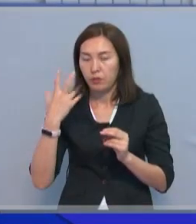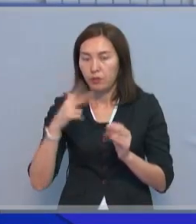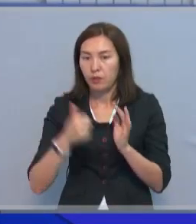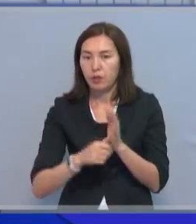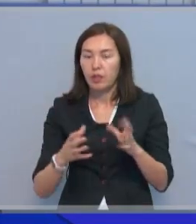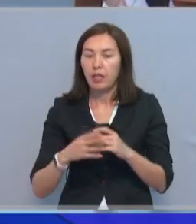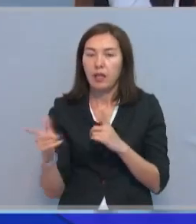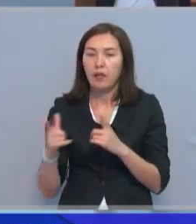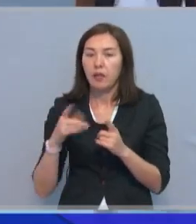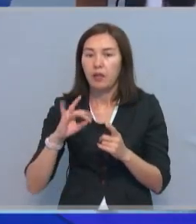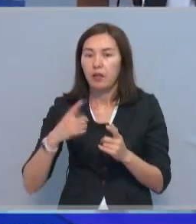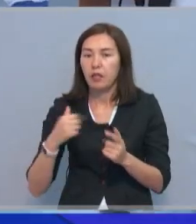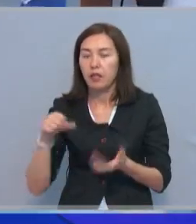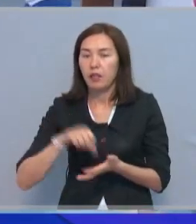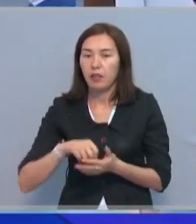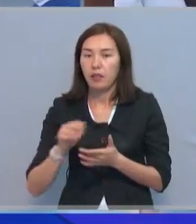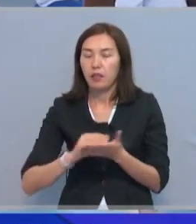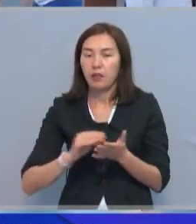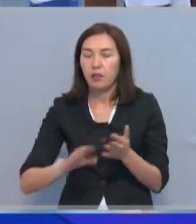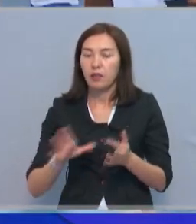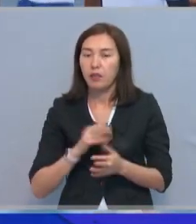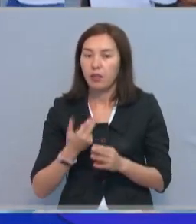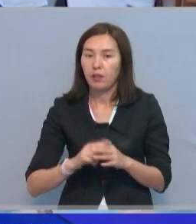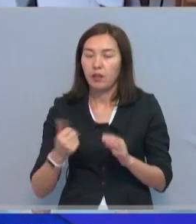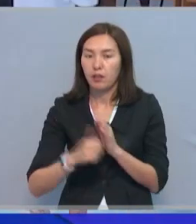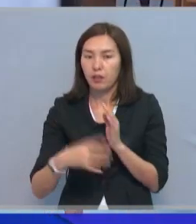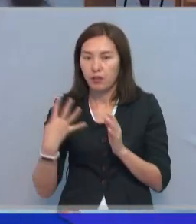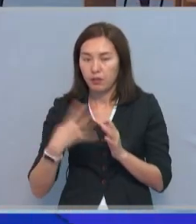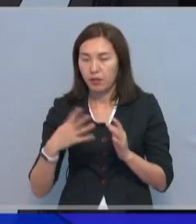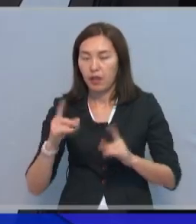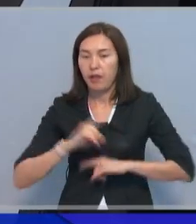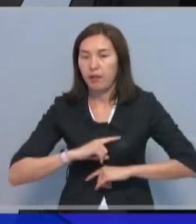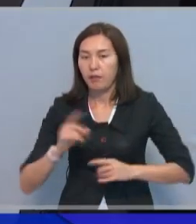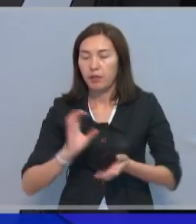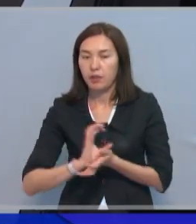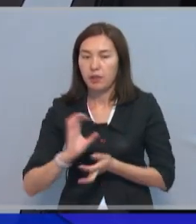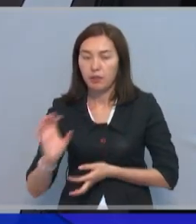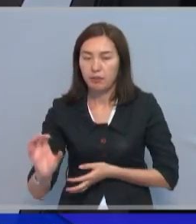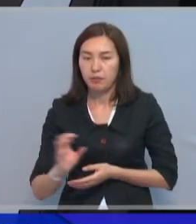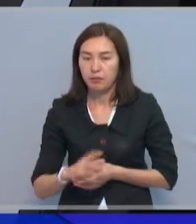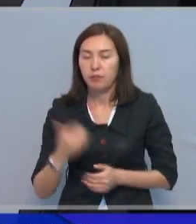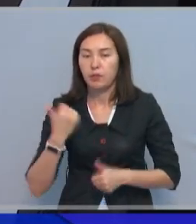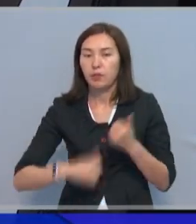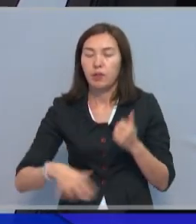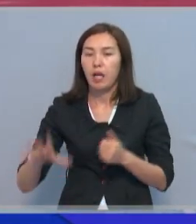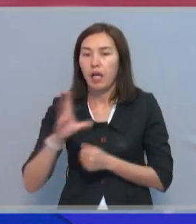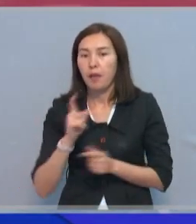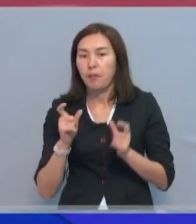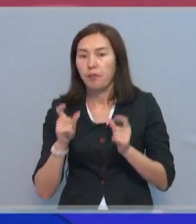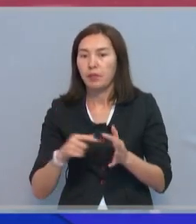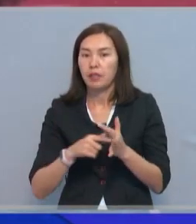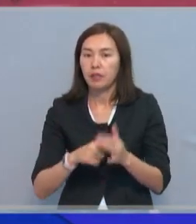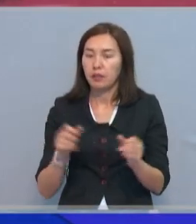536 команда жастар лигасына қатысуға өтініш берген, оның тек 64-ті ақтық мәреге жолдама алып отыр. Жарыс барлық